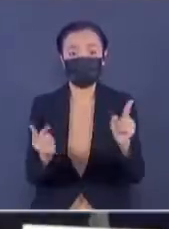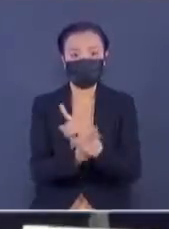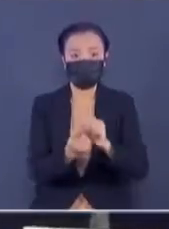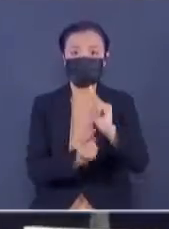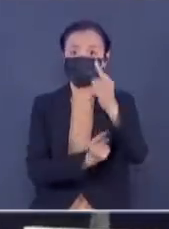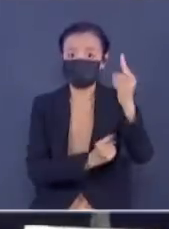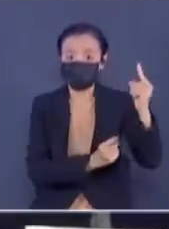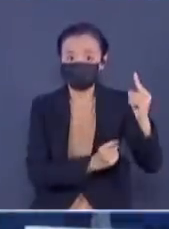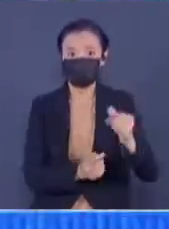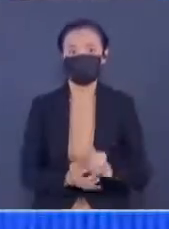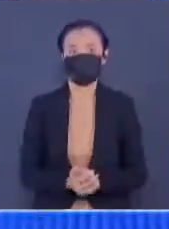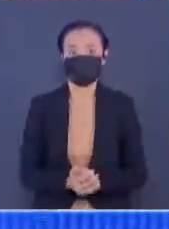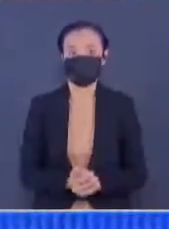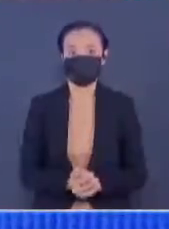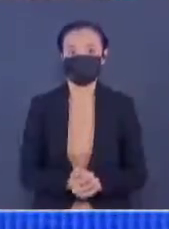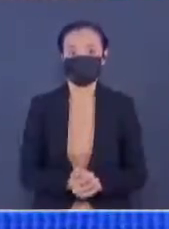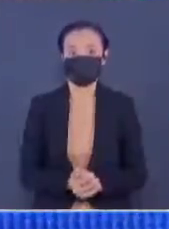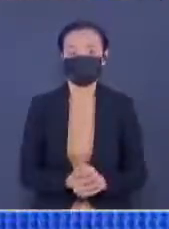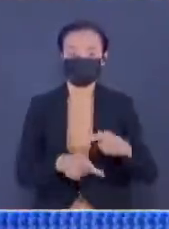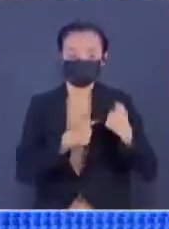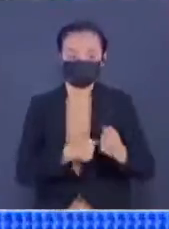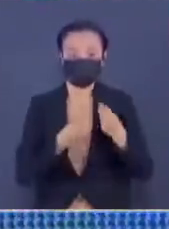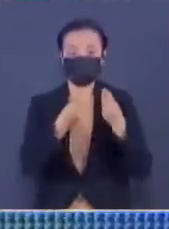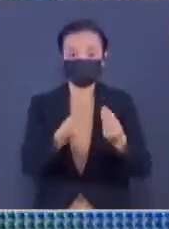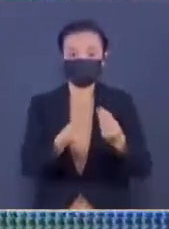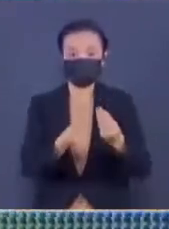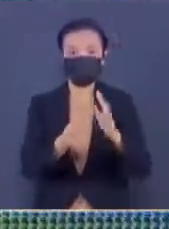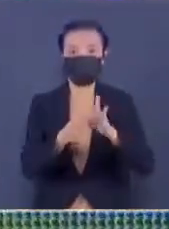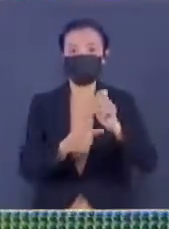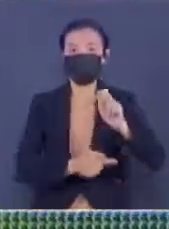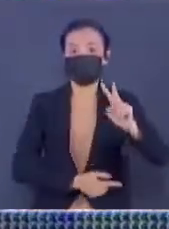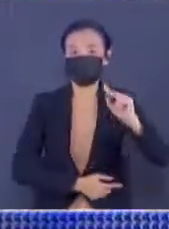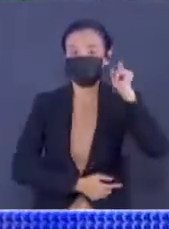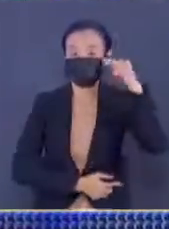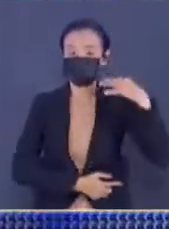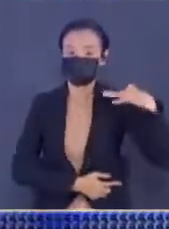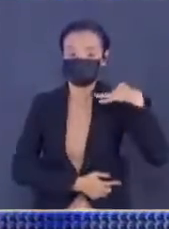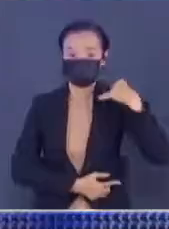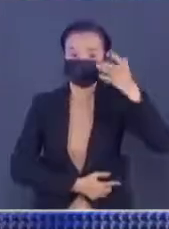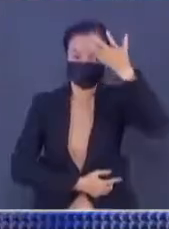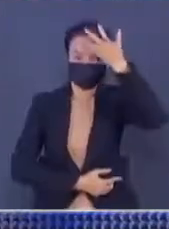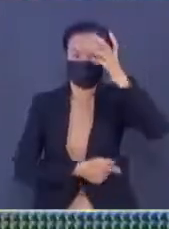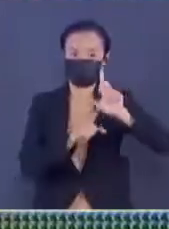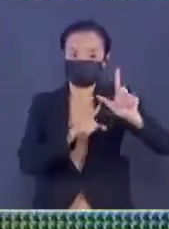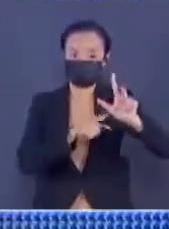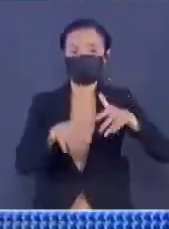มกัน รวมส่งกำลังใจให้กับแอนชิลีสกอตต์เคมิสนะคะไปชิงมงที่3มาให้กับคนไทยกันนะคะ